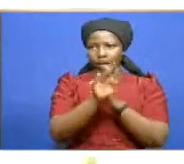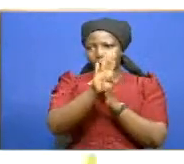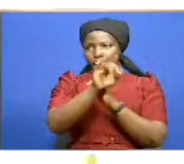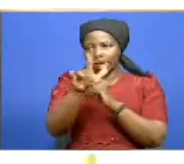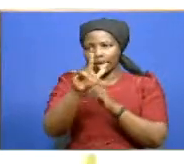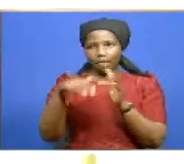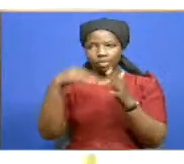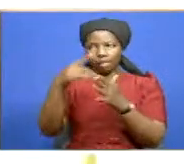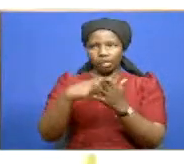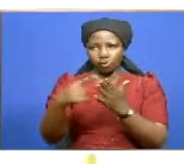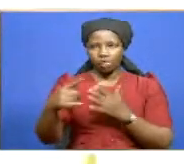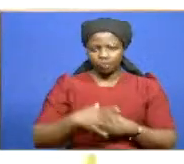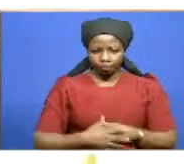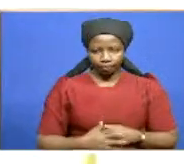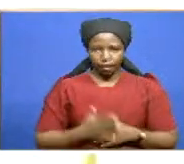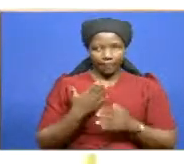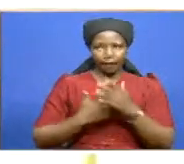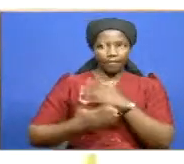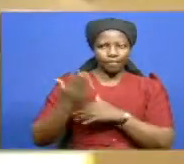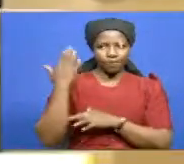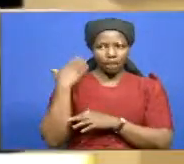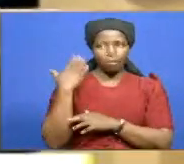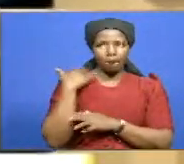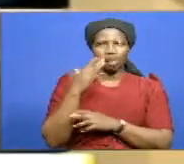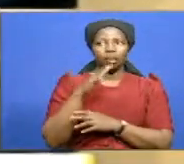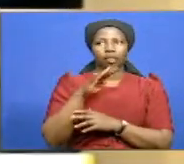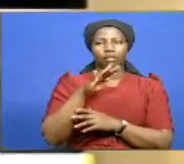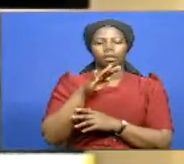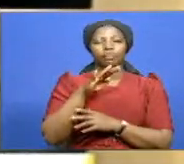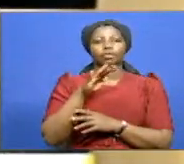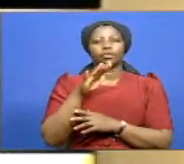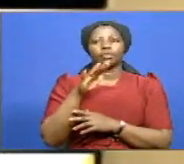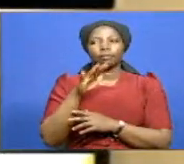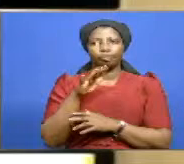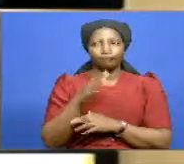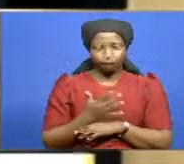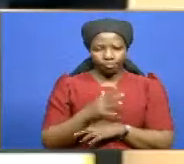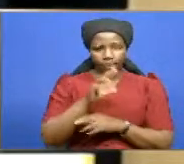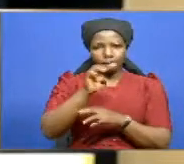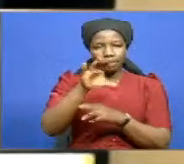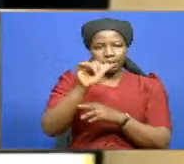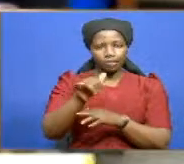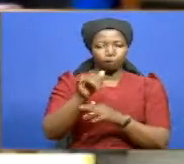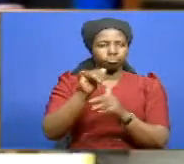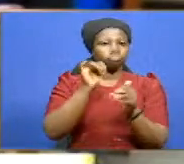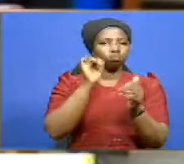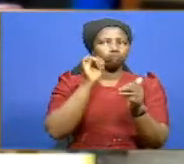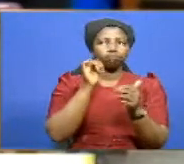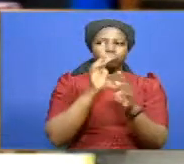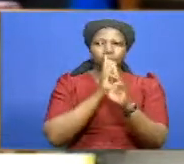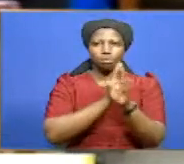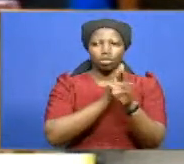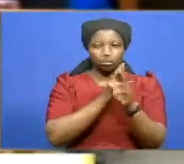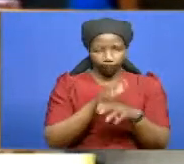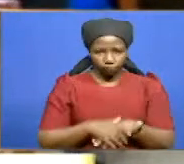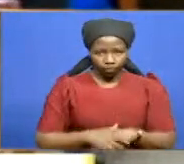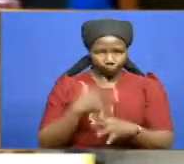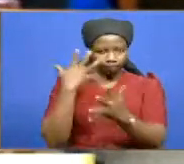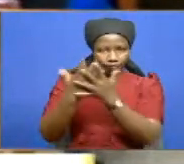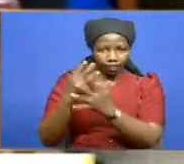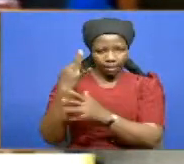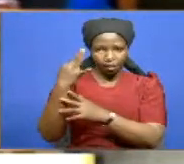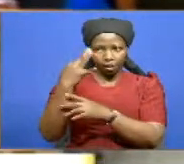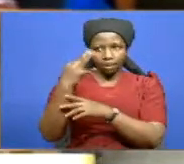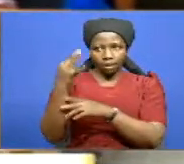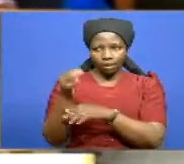Mwakilishi wadi wa Kare David Beria hukumiwa jela miaka 3 au alipe faini ya shilingi 700,000 kwa kujipatia pesa